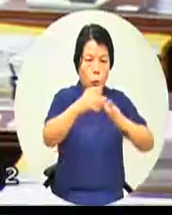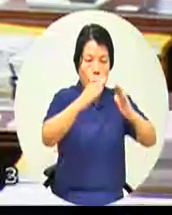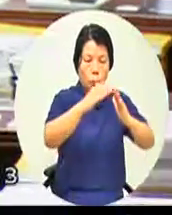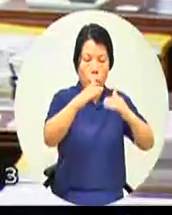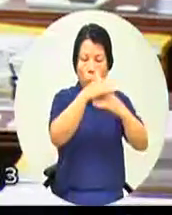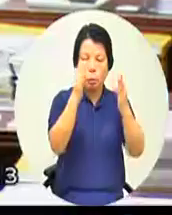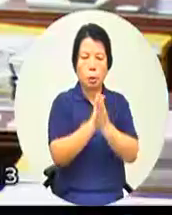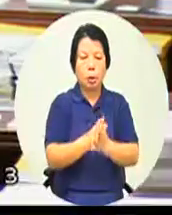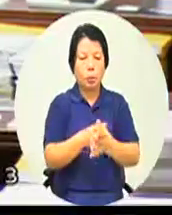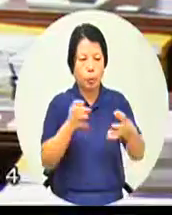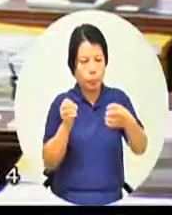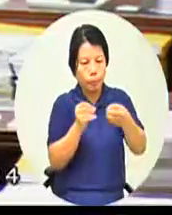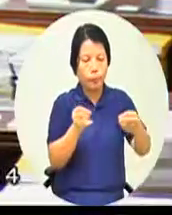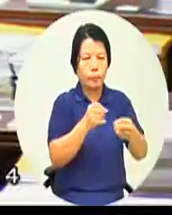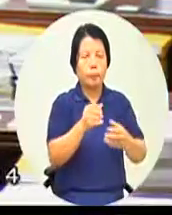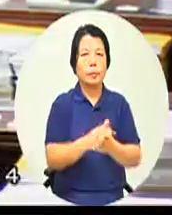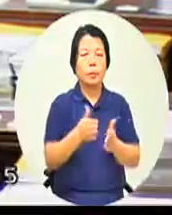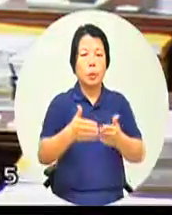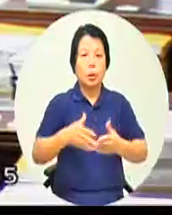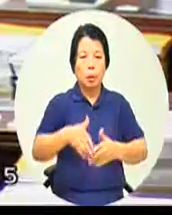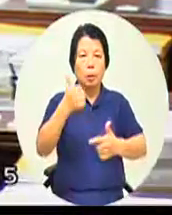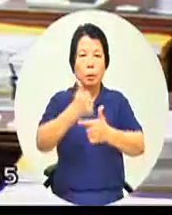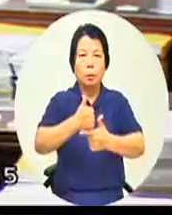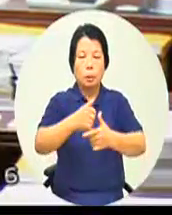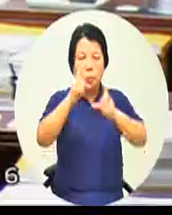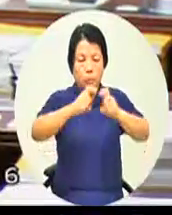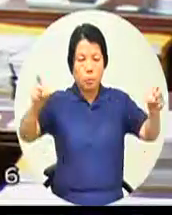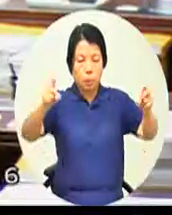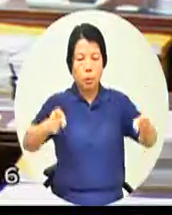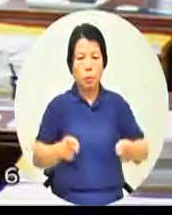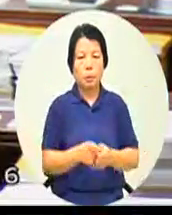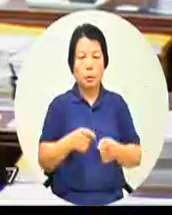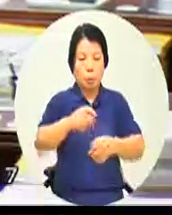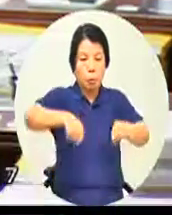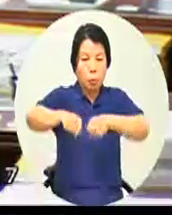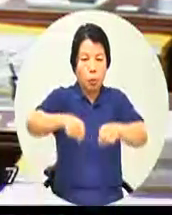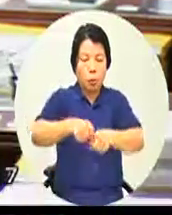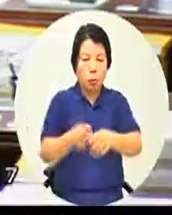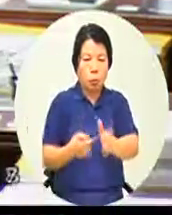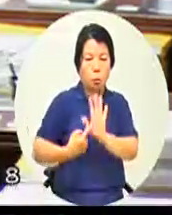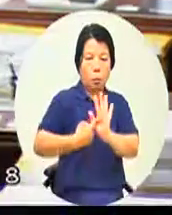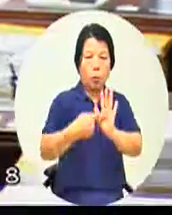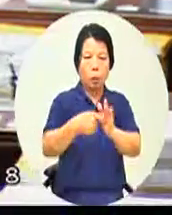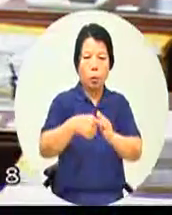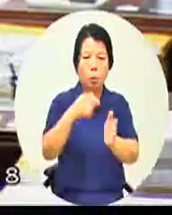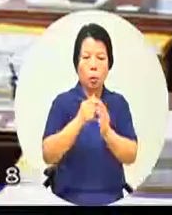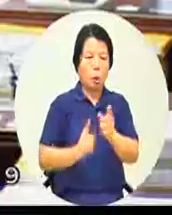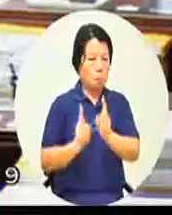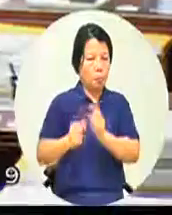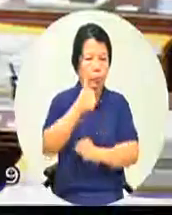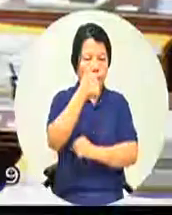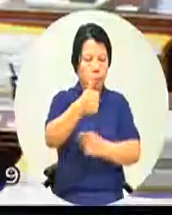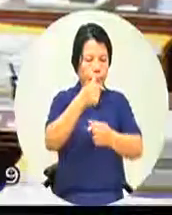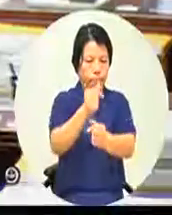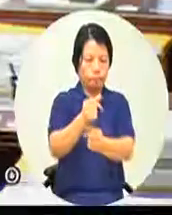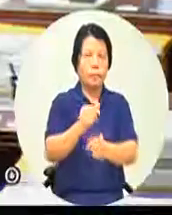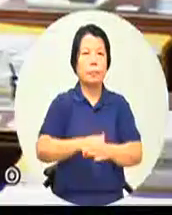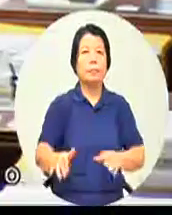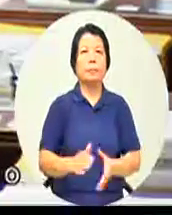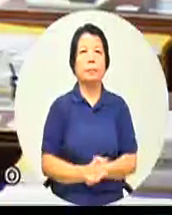结合会让这个建城计划的呈现哈会更加精彩了哈。那在这里哈，其